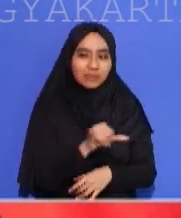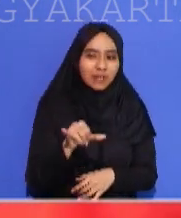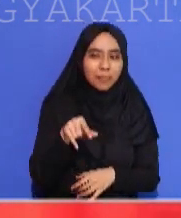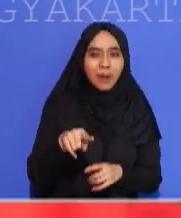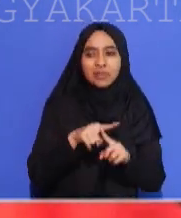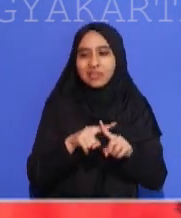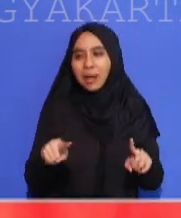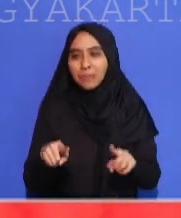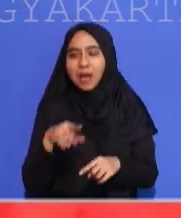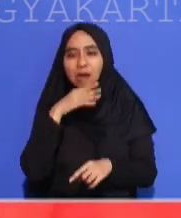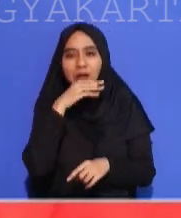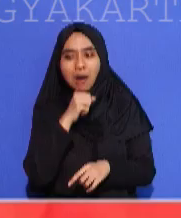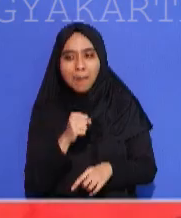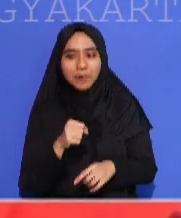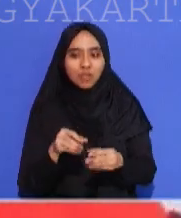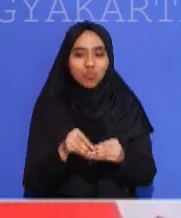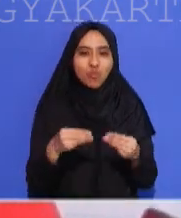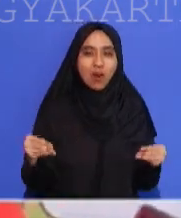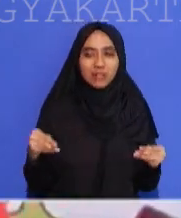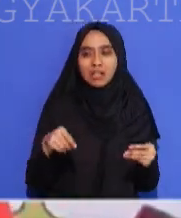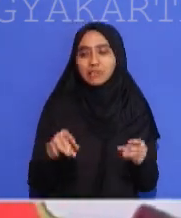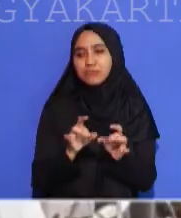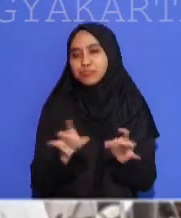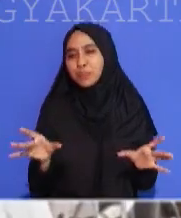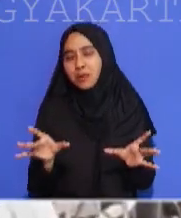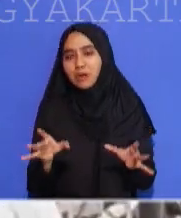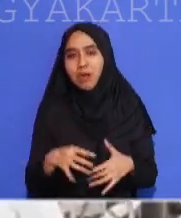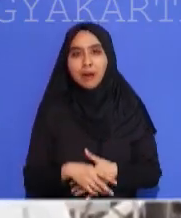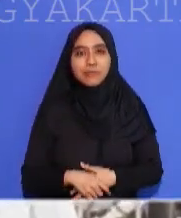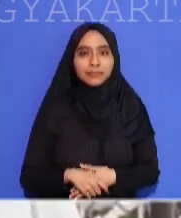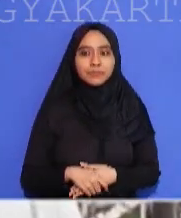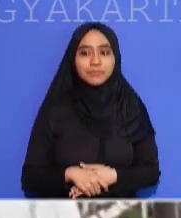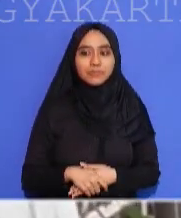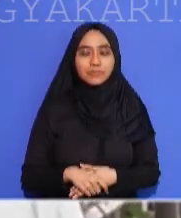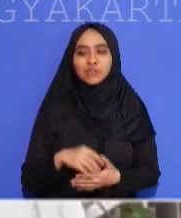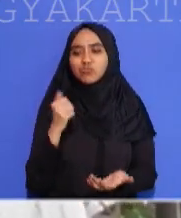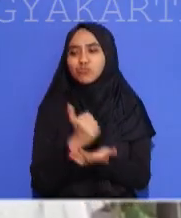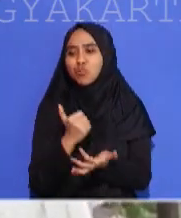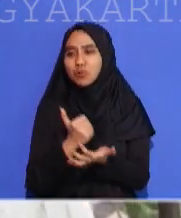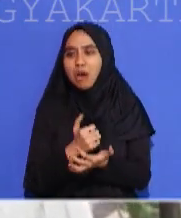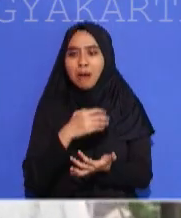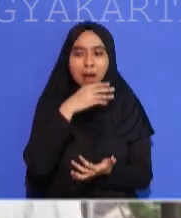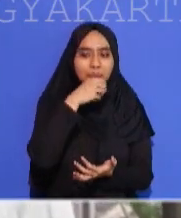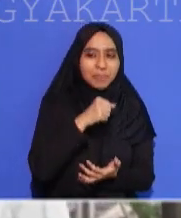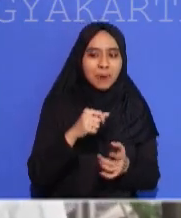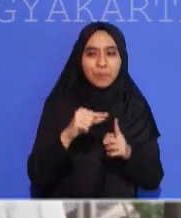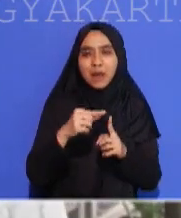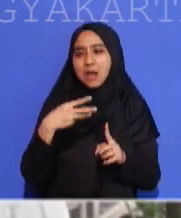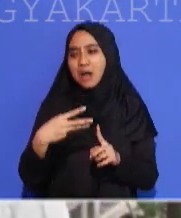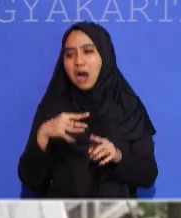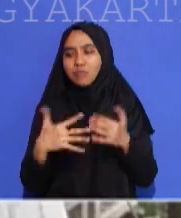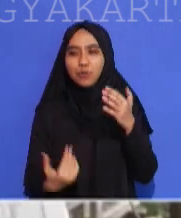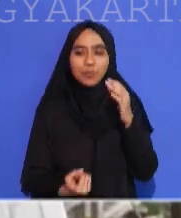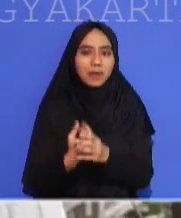punya kambing yang kualitas harapan kita seperti itu di Kabupaten badol Jadi sebetulnya Kambing PE kali Gesing itu kan sudah berkembang di